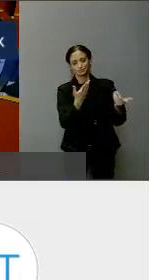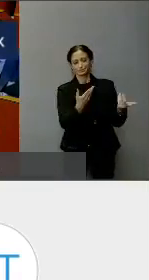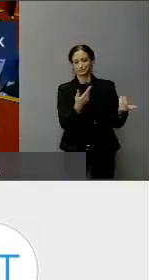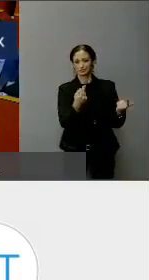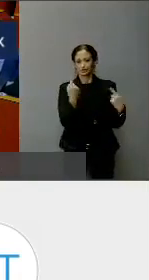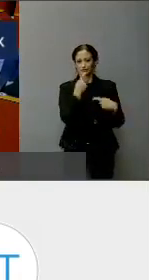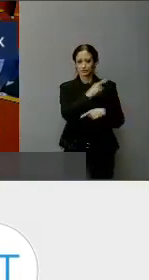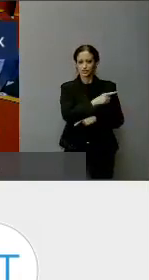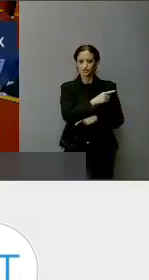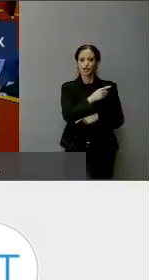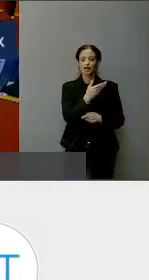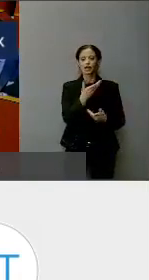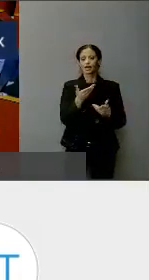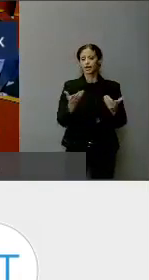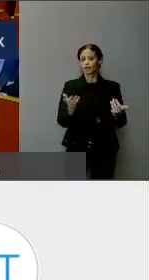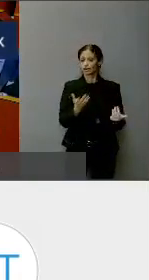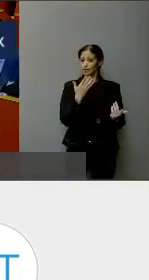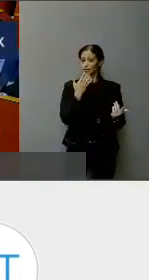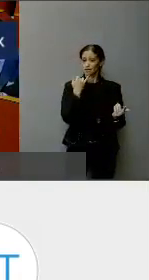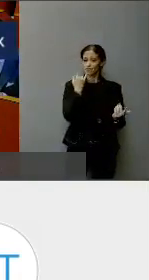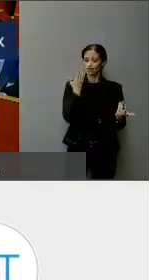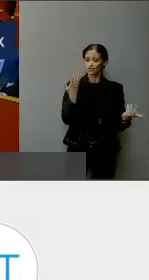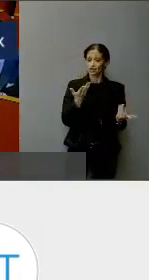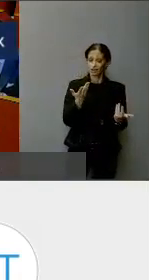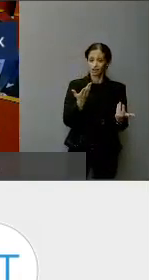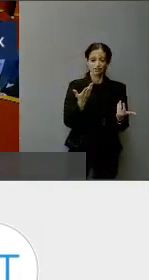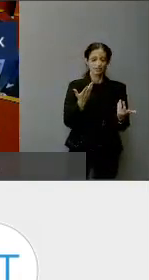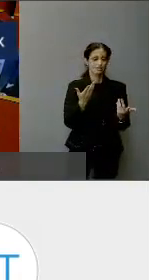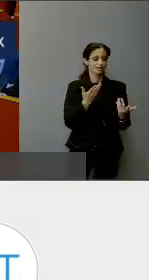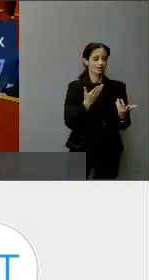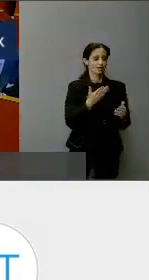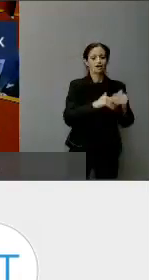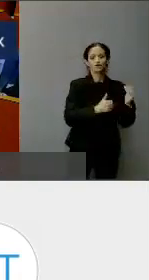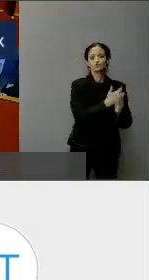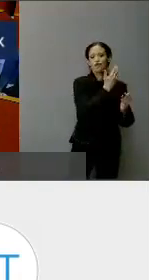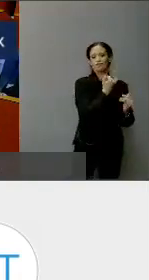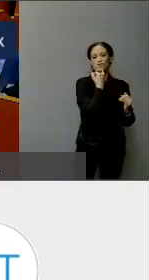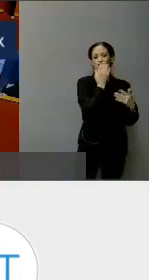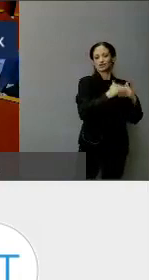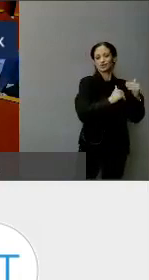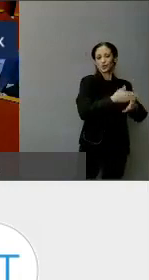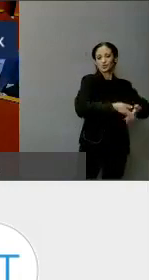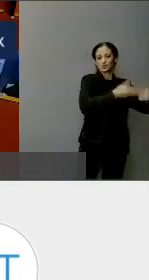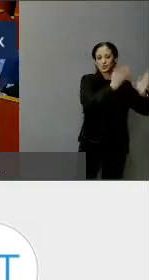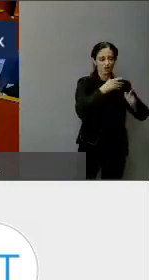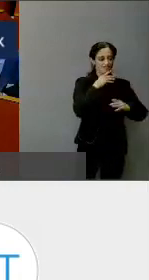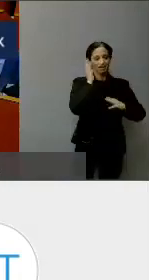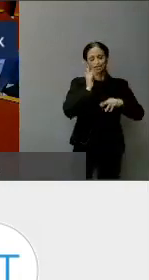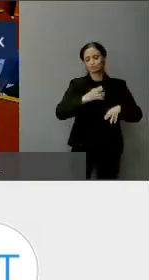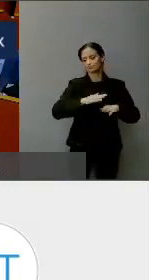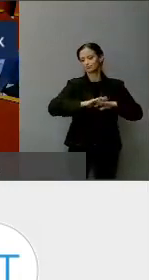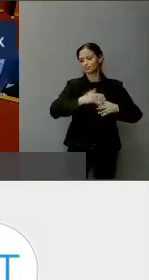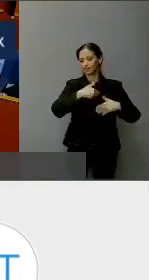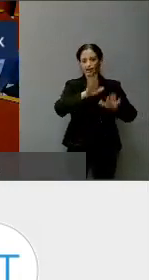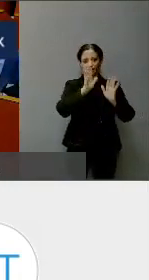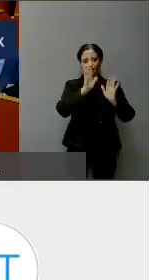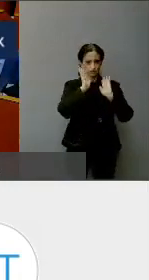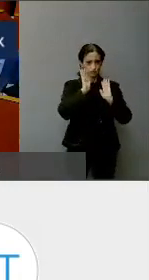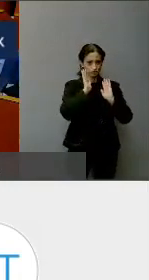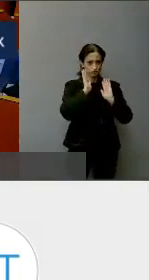come molto più semplice costruire il nuovo che rimetterà a posto il vecchio rispettandolo chiaramente nelle sue